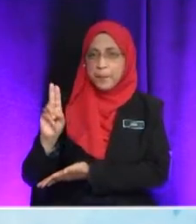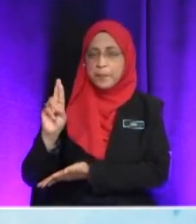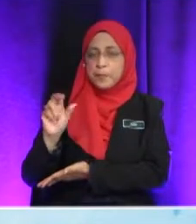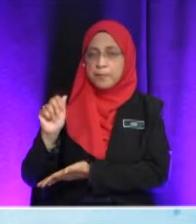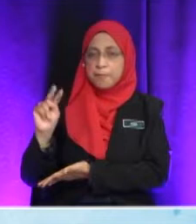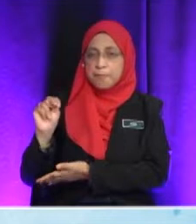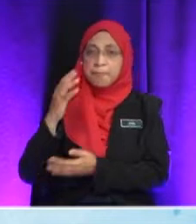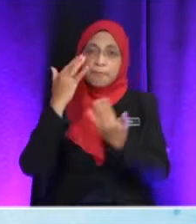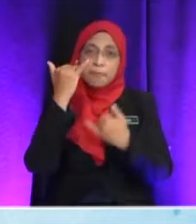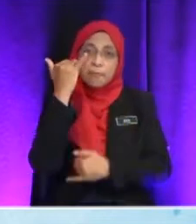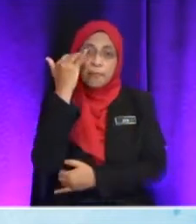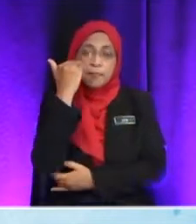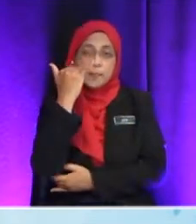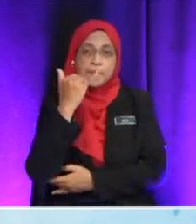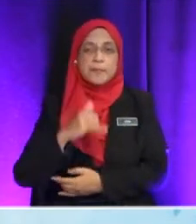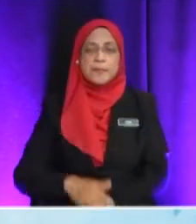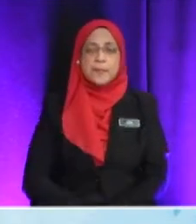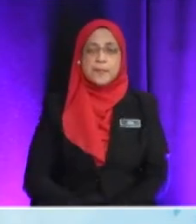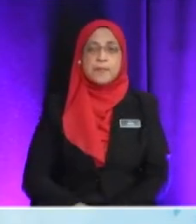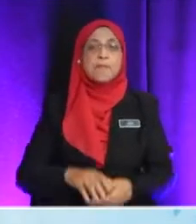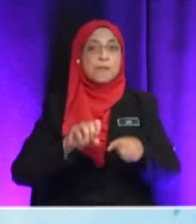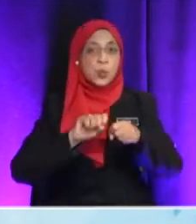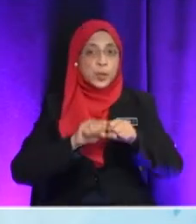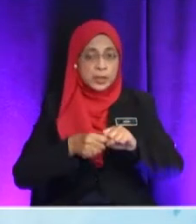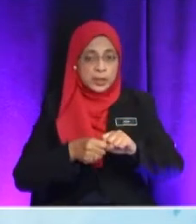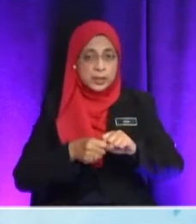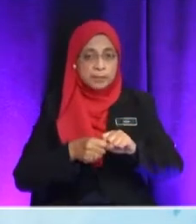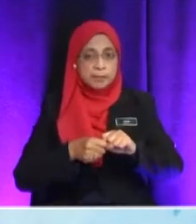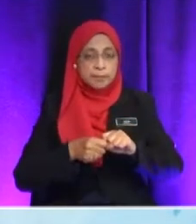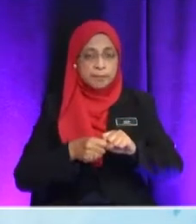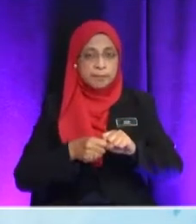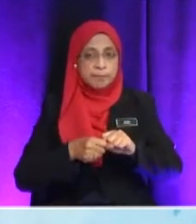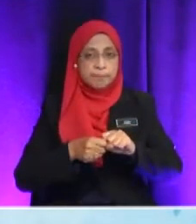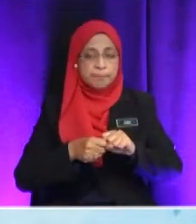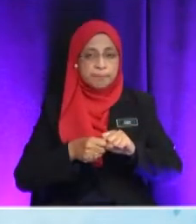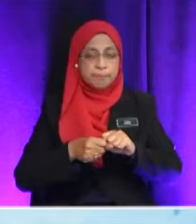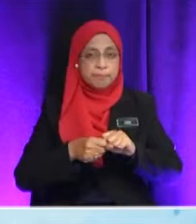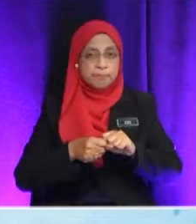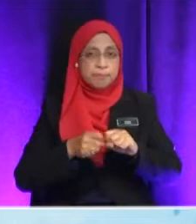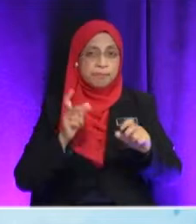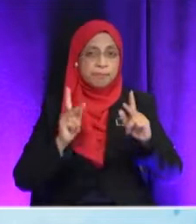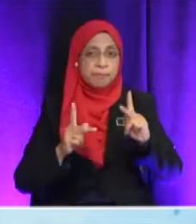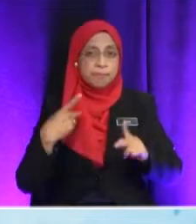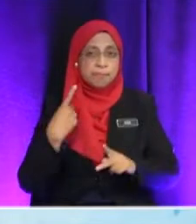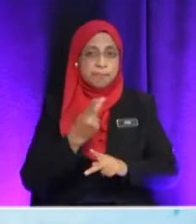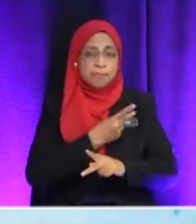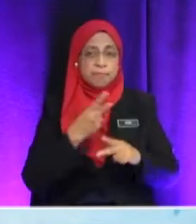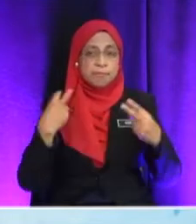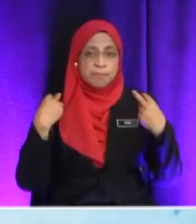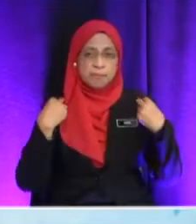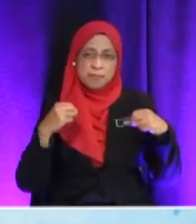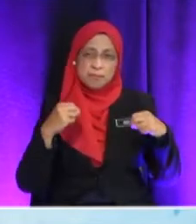Hai spayed sepatu penjagaan acak tak rugi